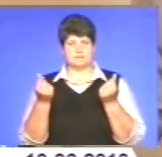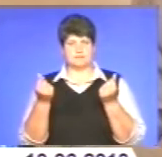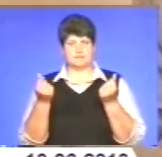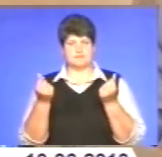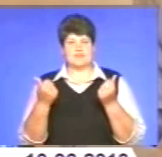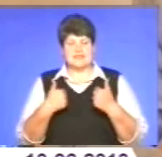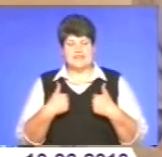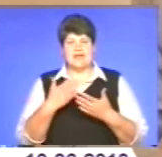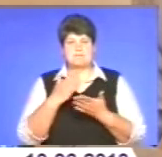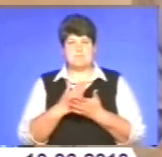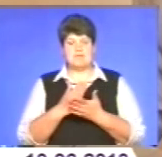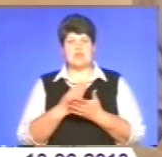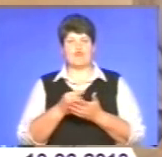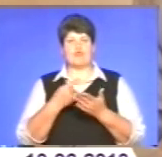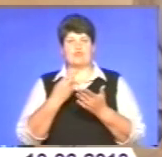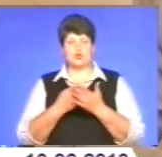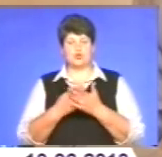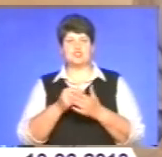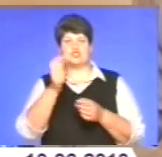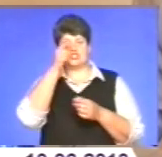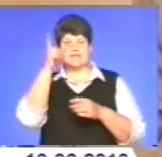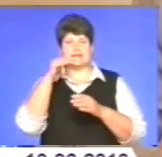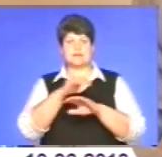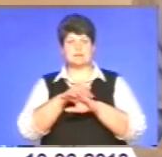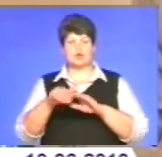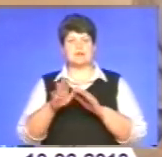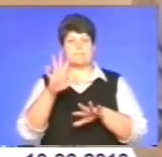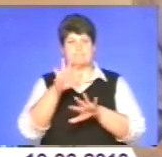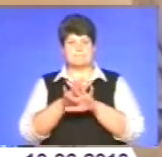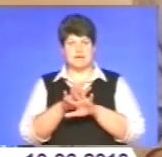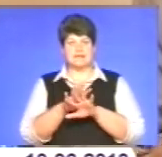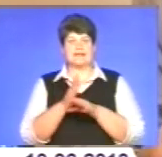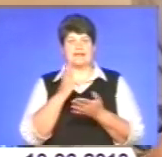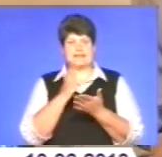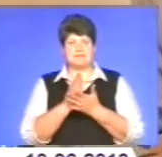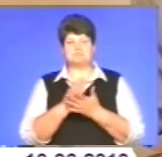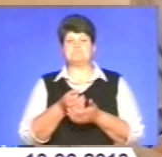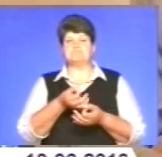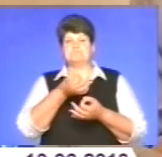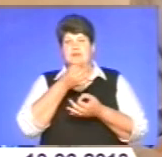Я маю в виду Чеський експортний банк, який є дуже привлекательним